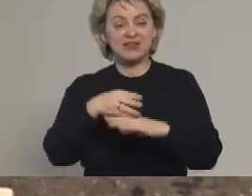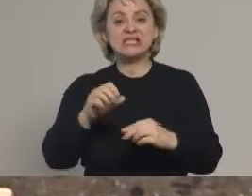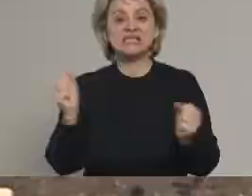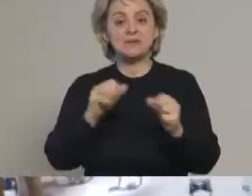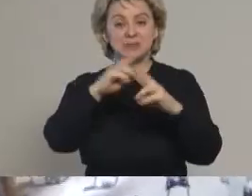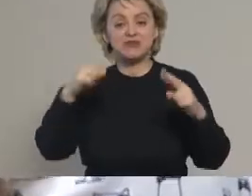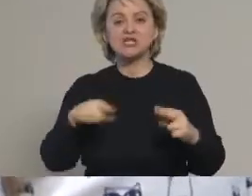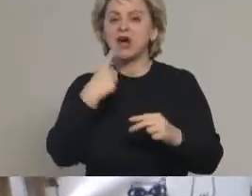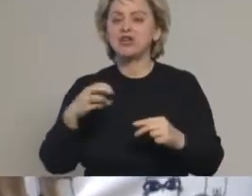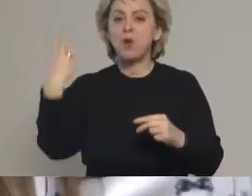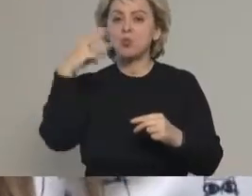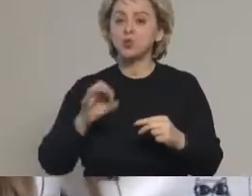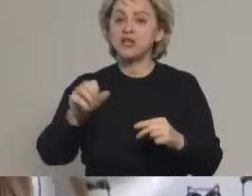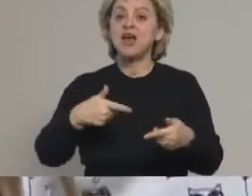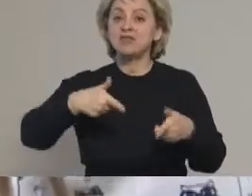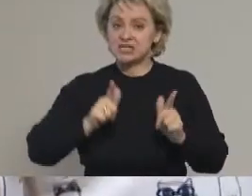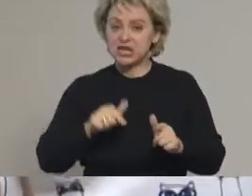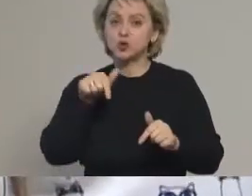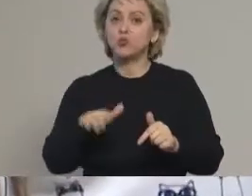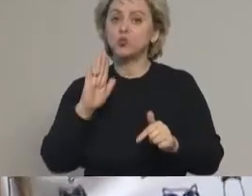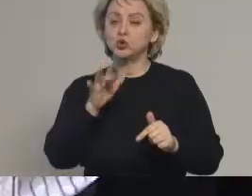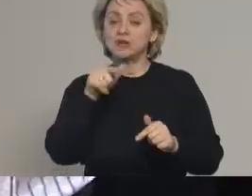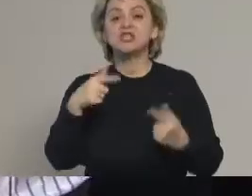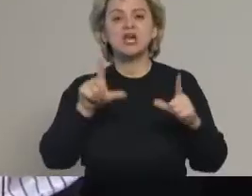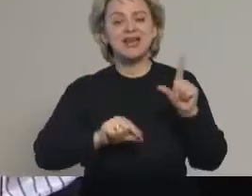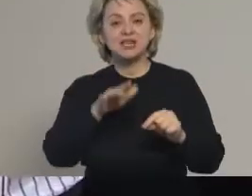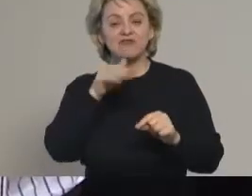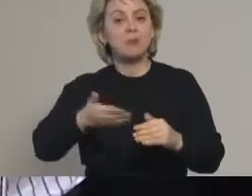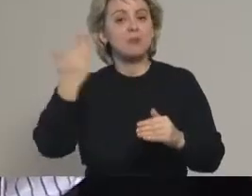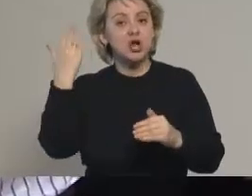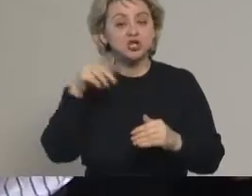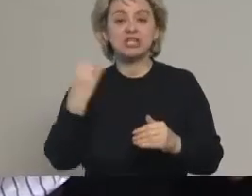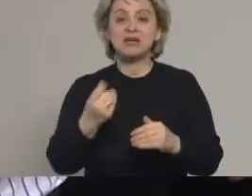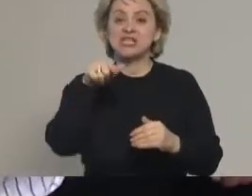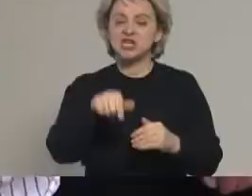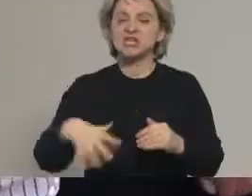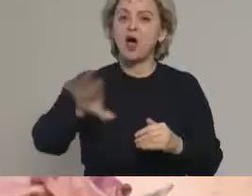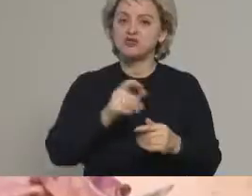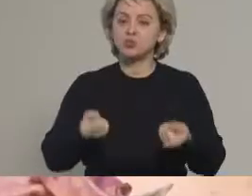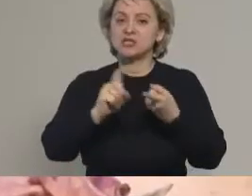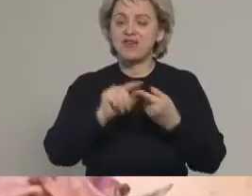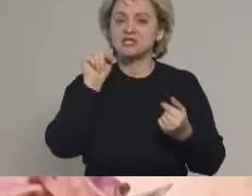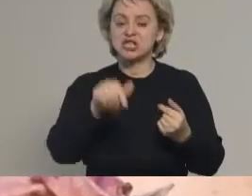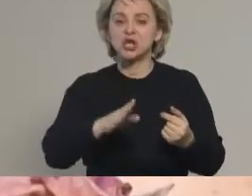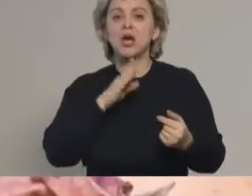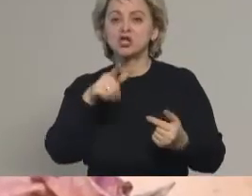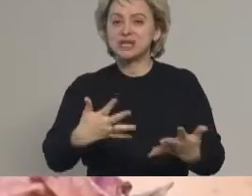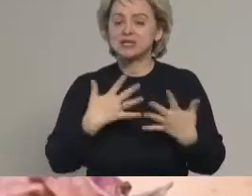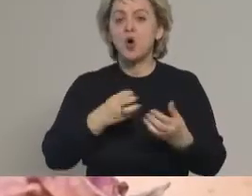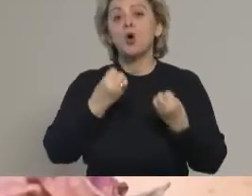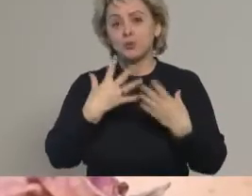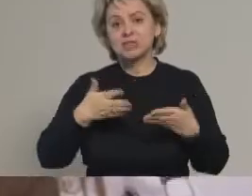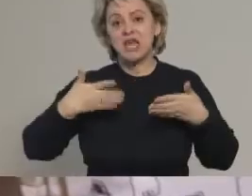моде в настоящем или будущем времени. Сегодня редкий случай в прошедшем. С интересом ко всему, что связано с ней, женщина, кажется,